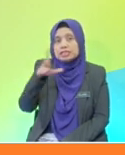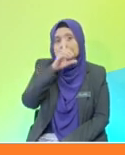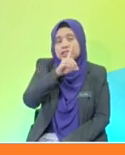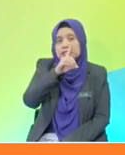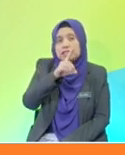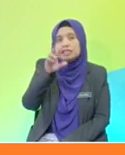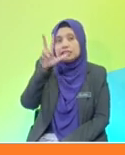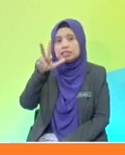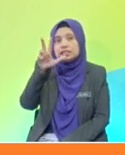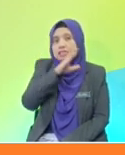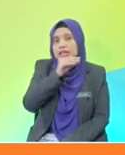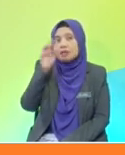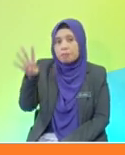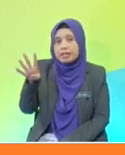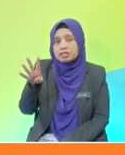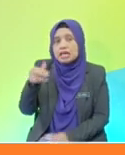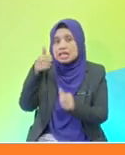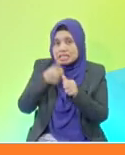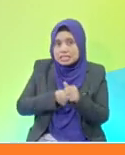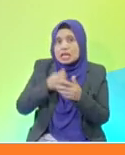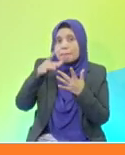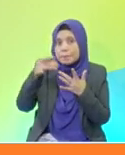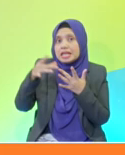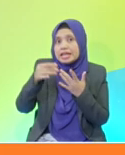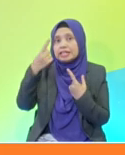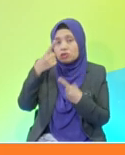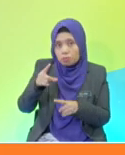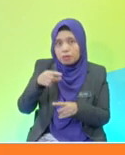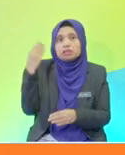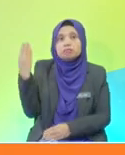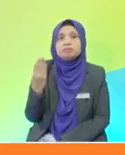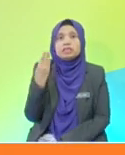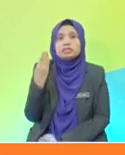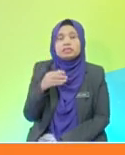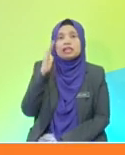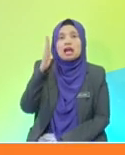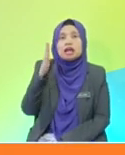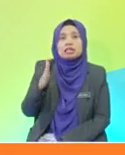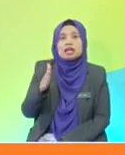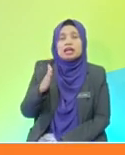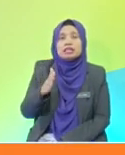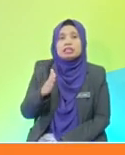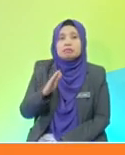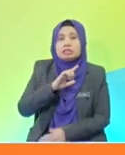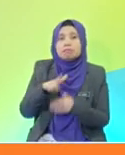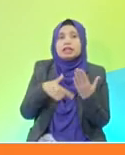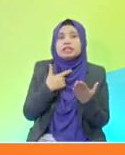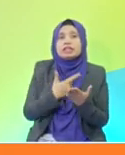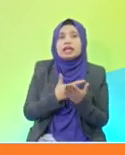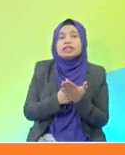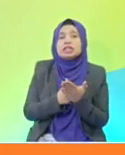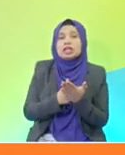3 dan 4 Oke setiap pilihan jawaban biasanya akan melibatkan dua kali